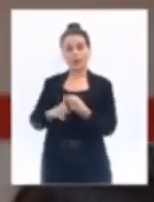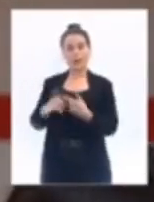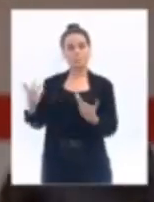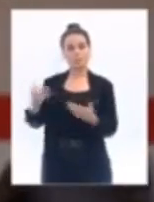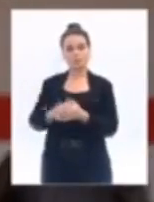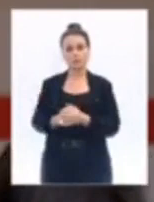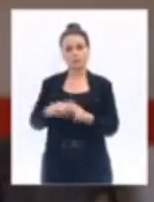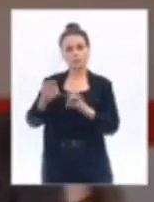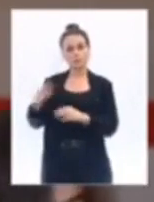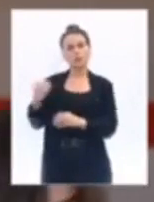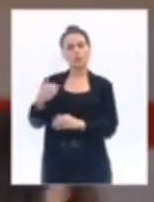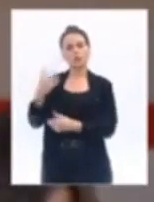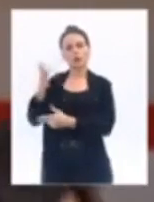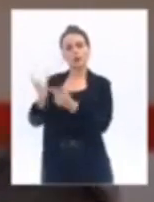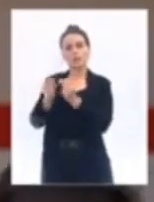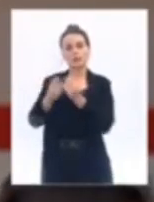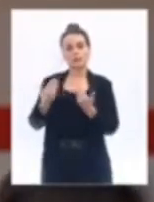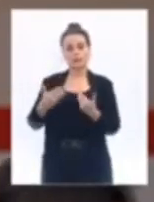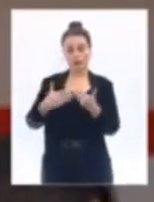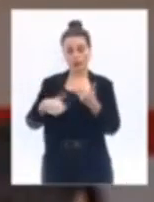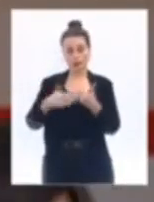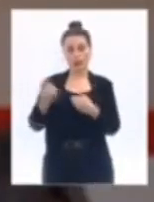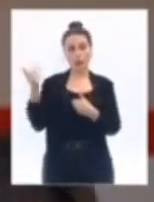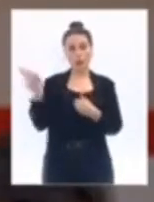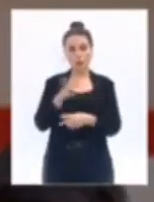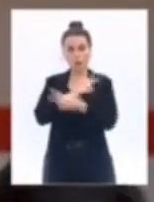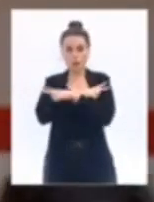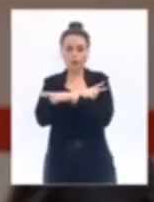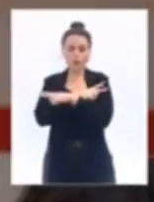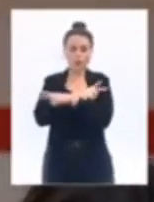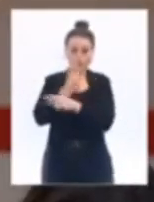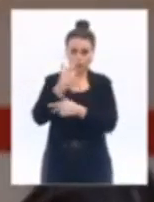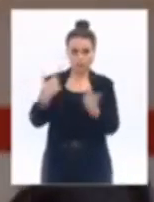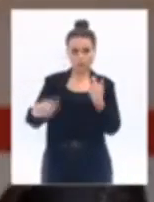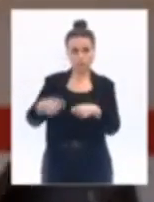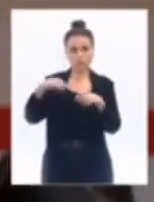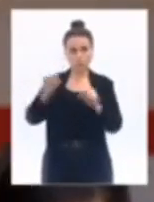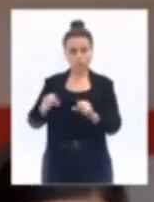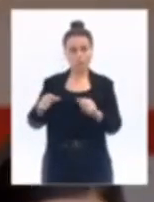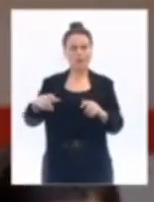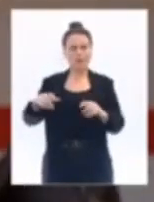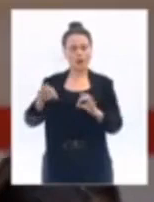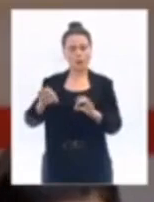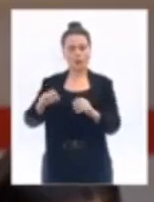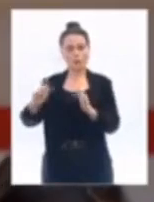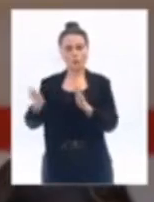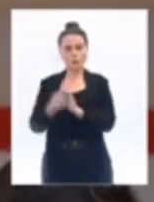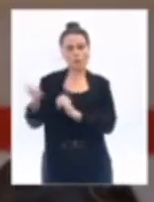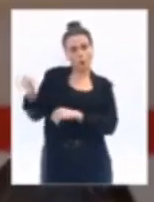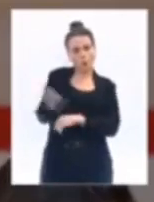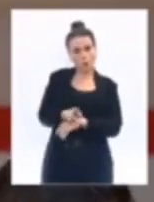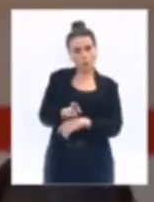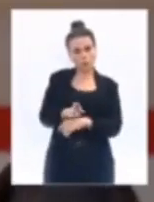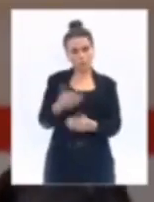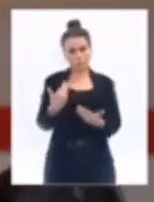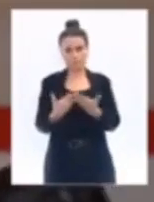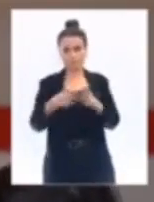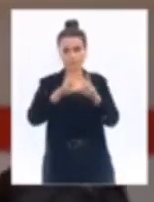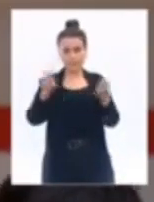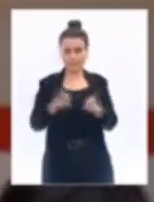Monsieur le Premier ministre, Frédéric Aziza, Radio J. Vous avez été accusé d'imprévoyance par l'opposition face à cette seconde vague de la